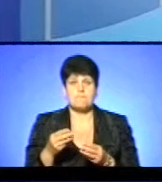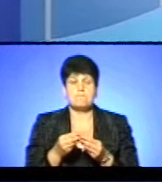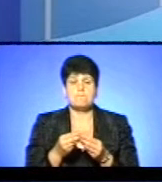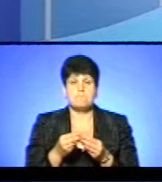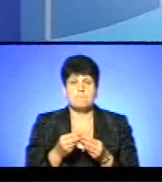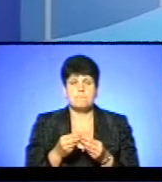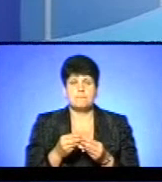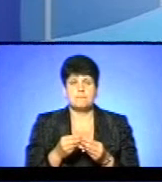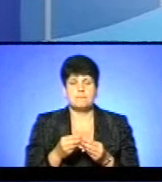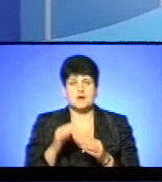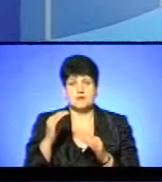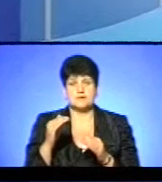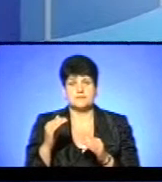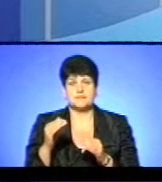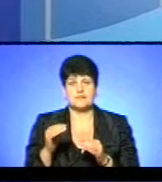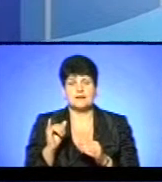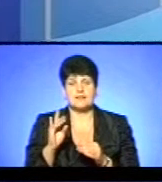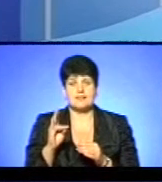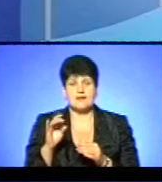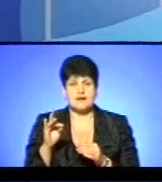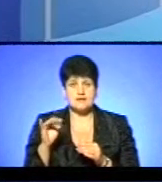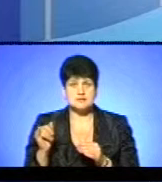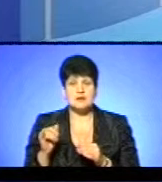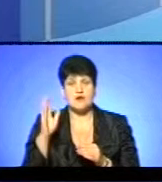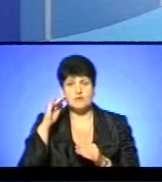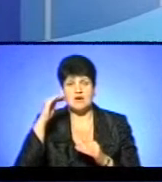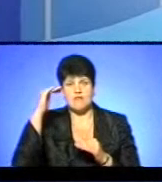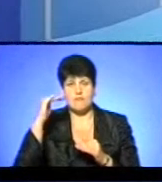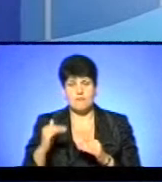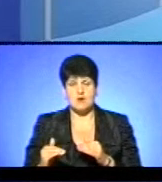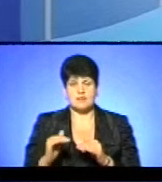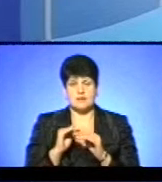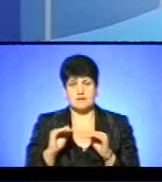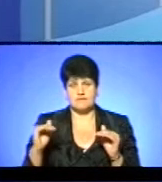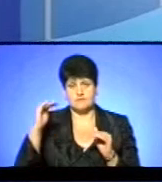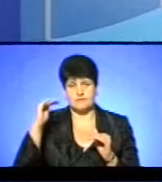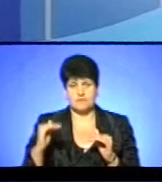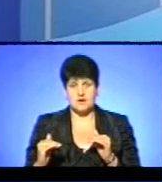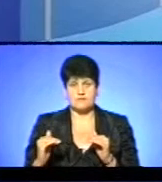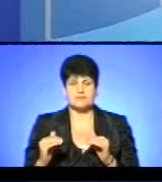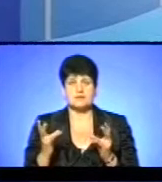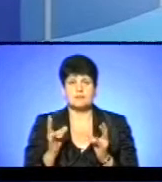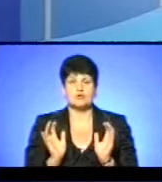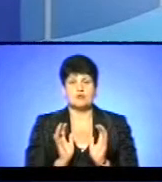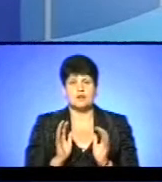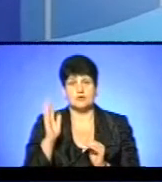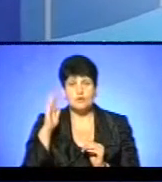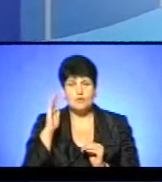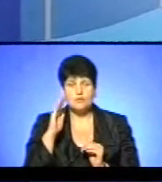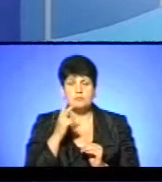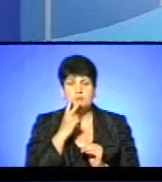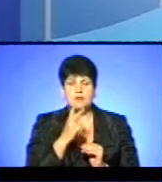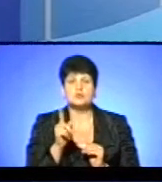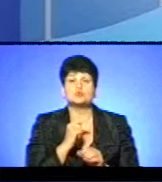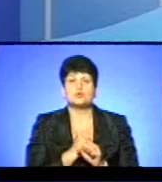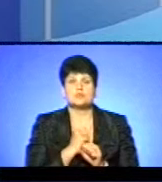бо рівень води впав. Проблемне питання. Щодо належної охорони самої водойми, оскільки ми виходили самі, бачили, що робиться на